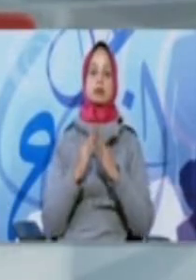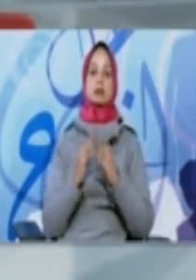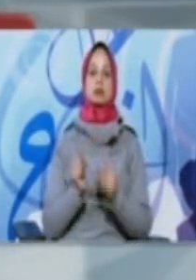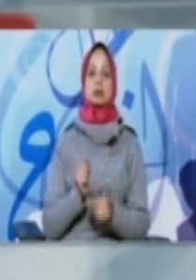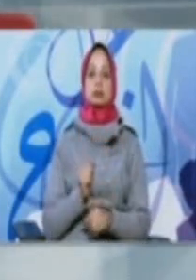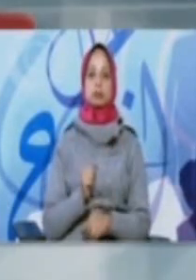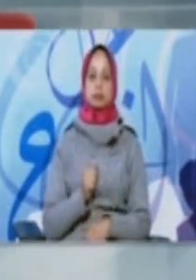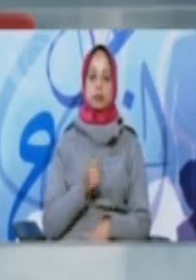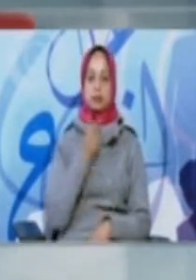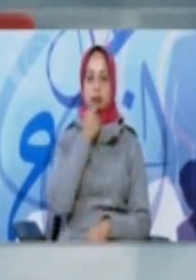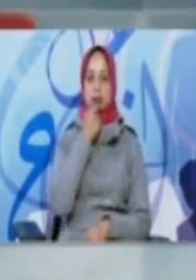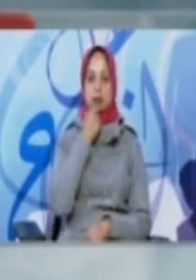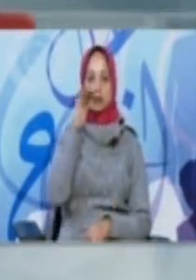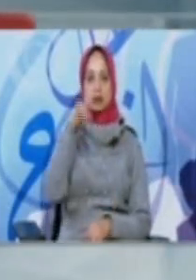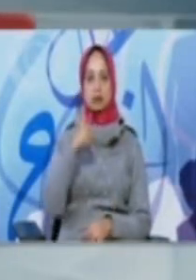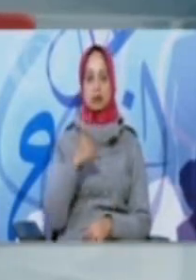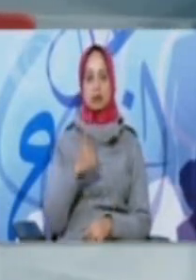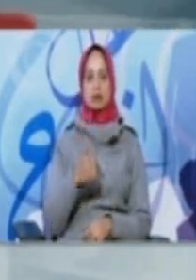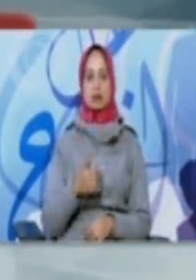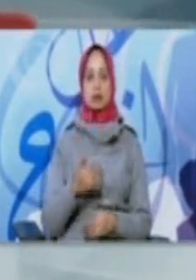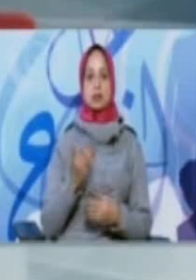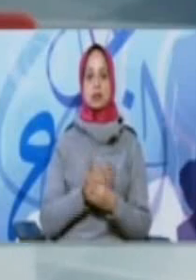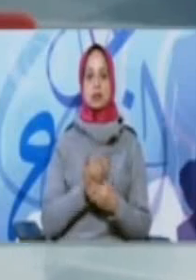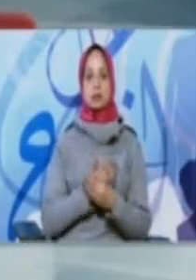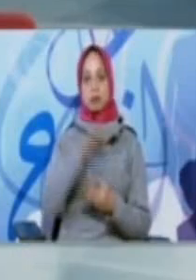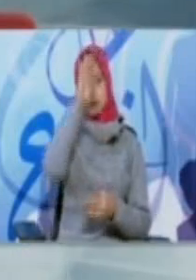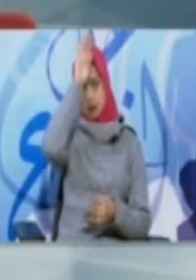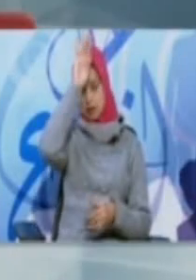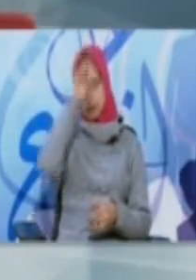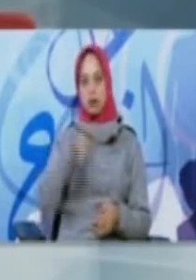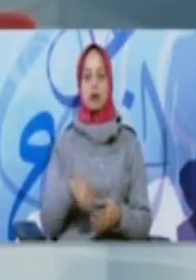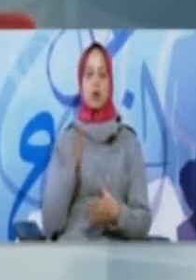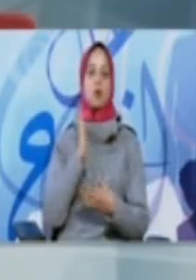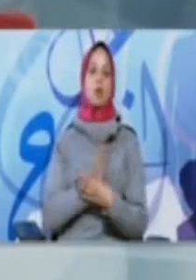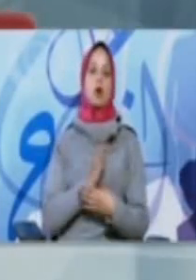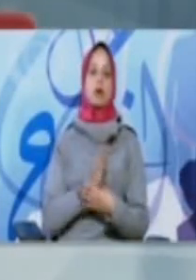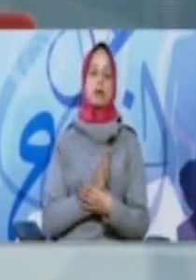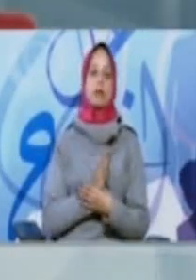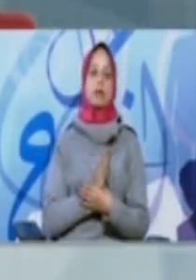تدخل الانجليز لان الملك عطل الحياه النيابيه.